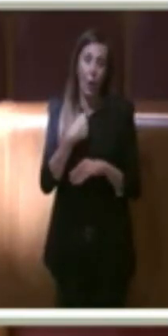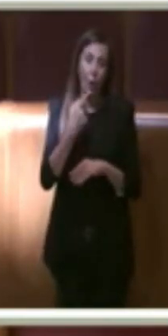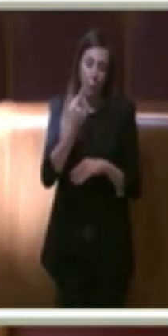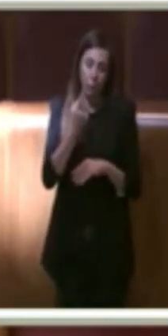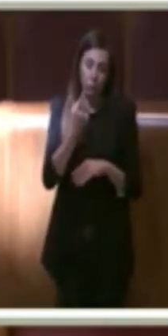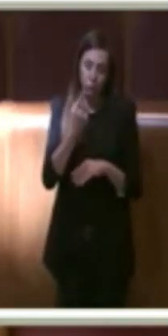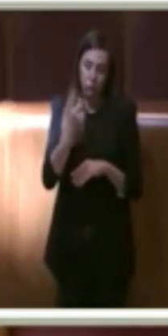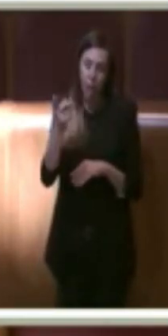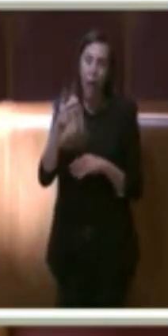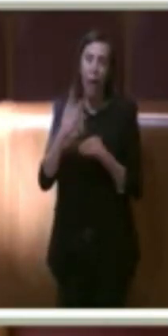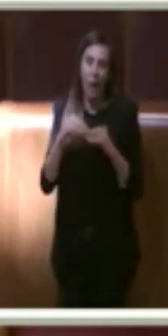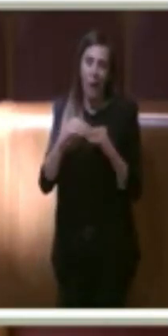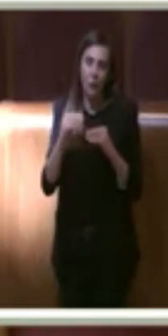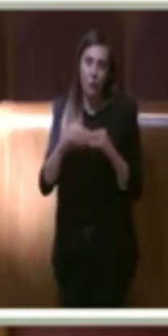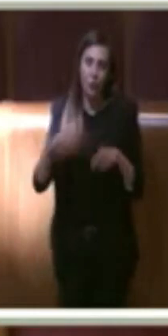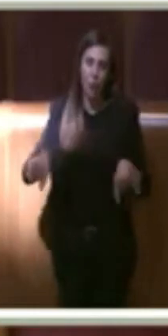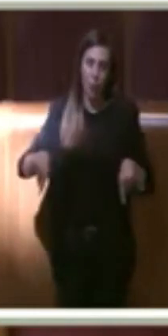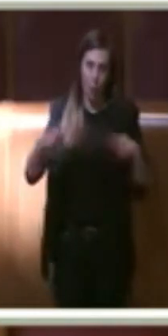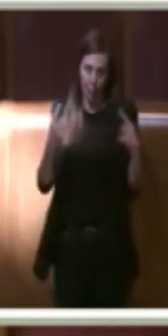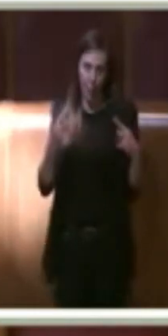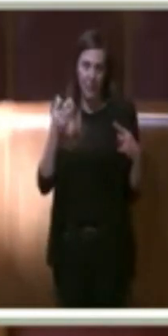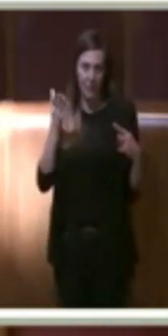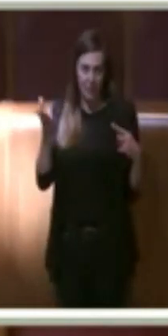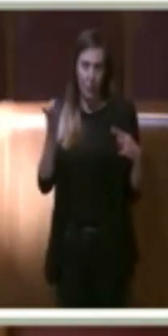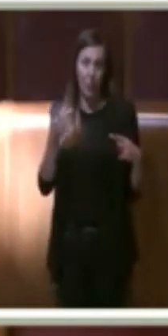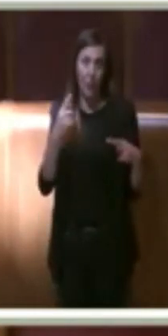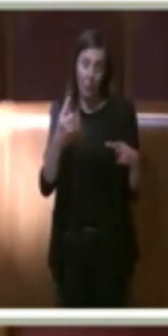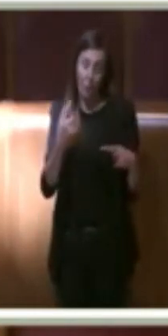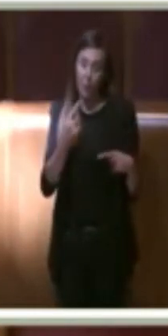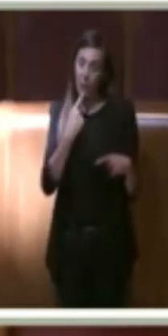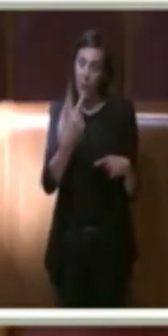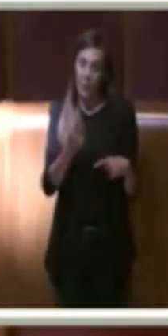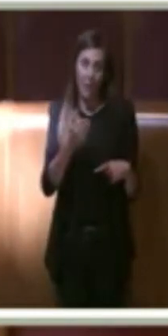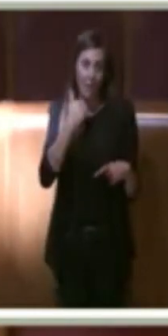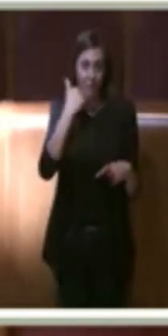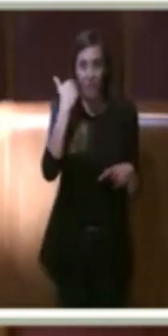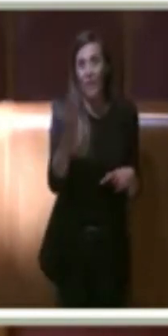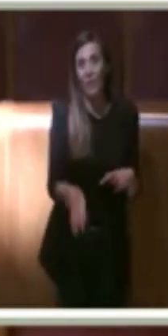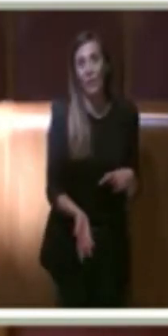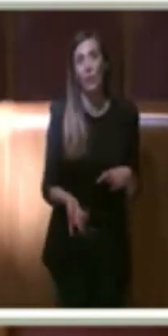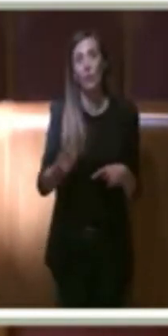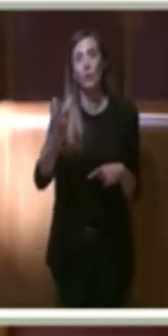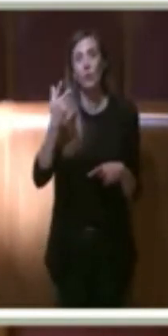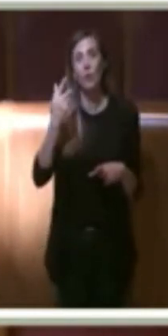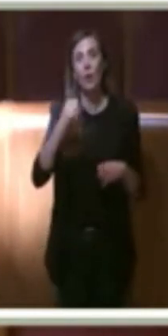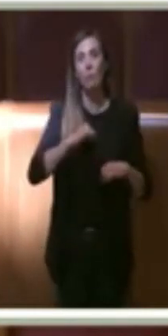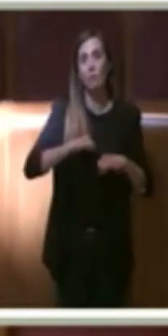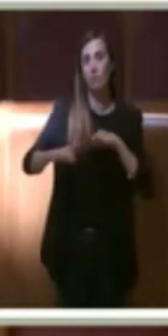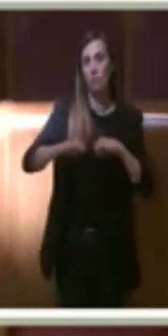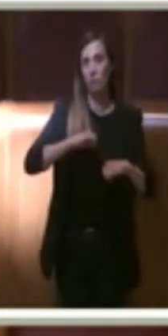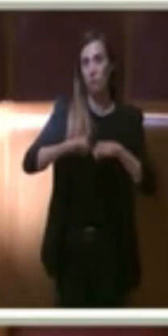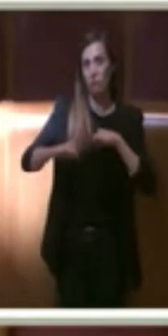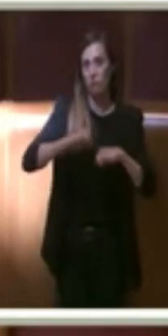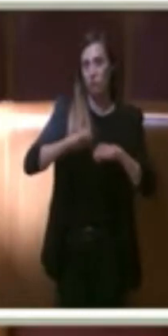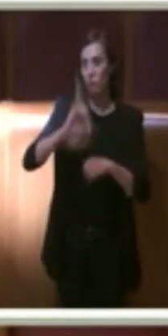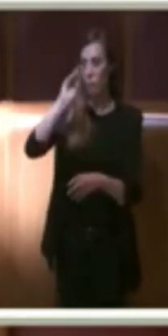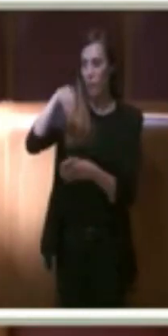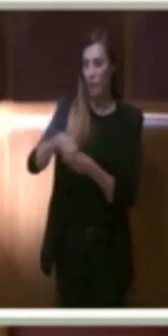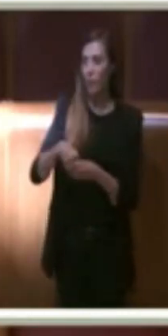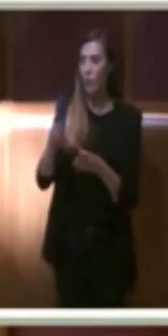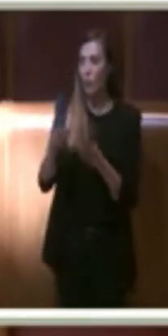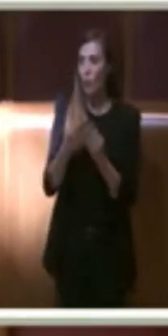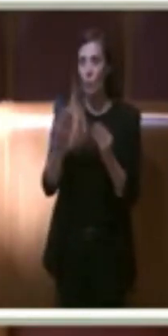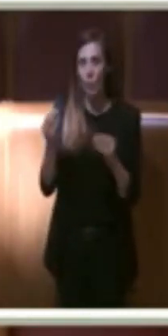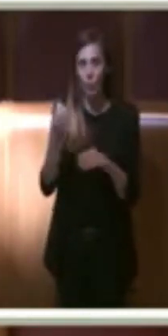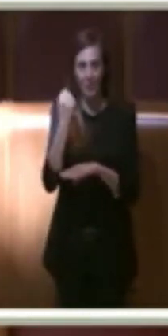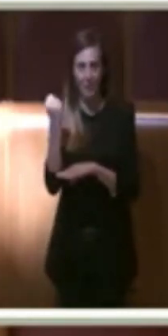do, con i vergognosi, scusate, lo devo dire, comportamenti del management di multiservizi in questi anni, che sono a